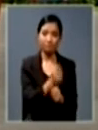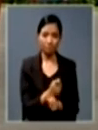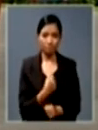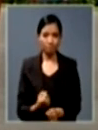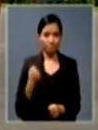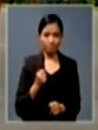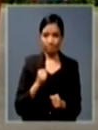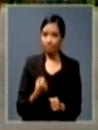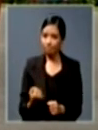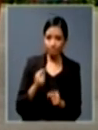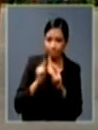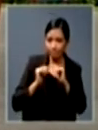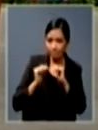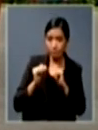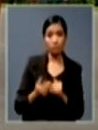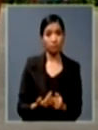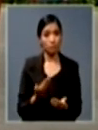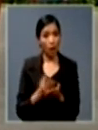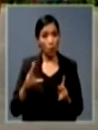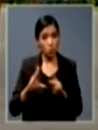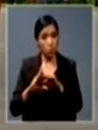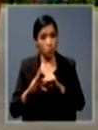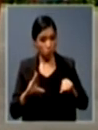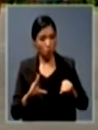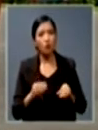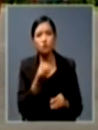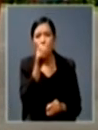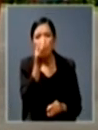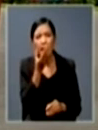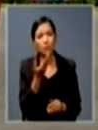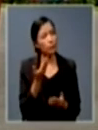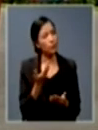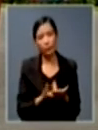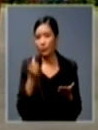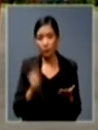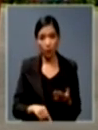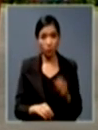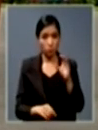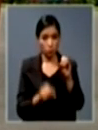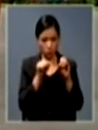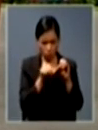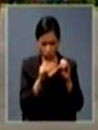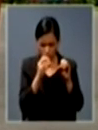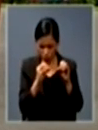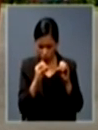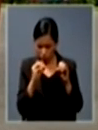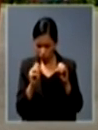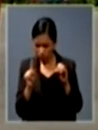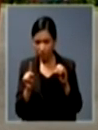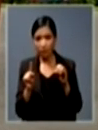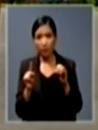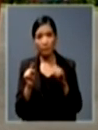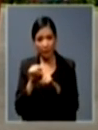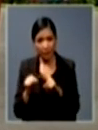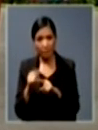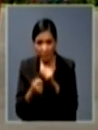จต่อรองอย่างแท้จริง แล้วสินเชื่อถูกมากนะคะคุณผู้ชมคะสินเชื่อเนี่ยดอกเบี้ยเนี่ยนะคะให้แค่0.01% ต่อปีแทบจะให้เปล่าเลย